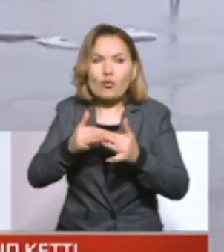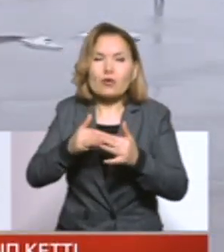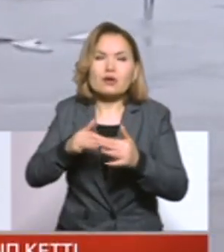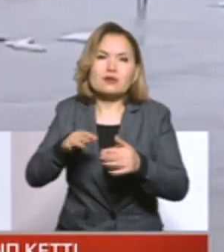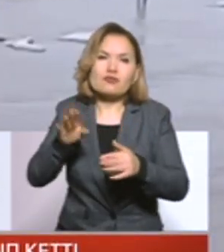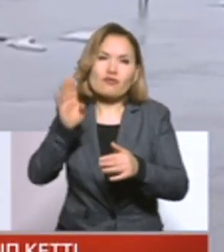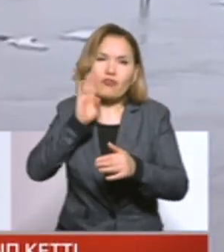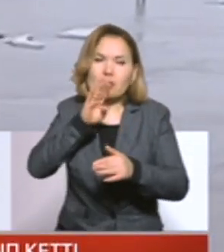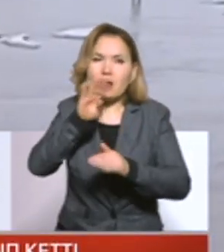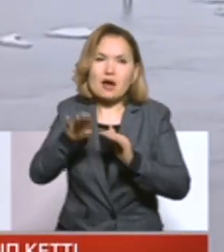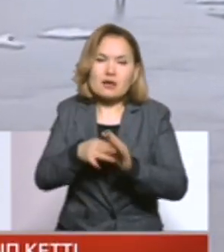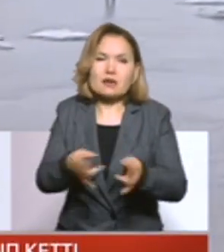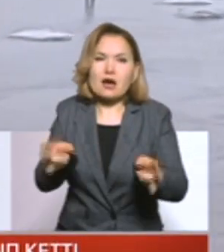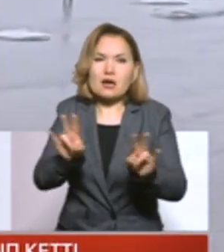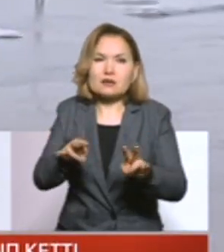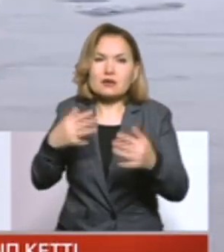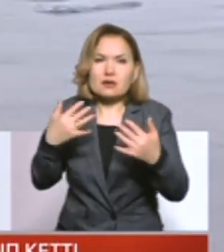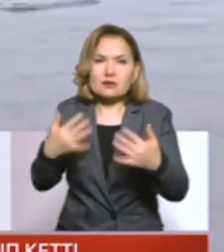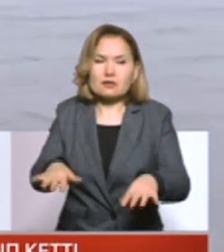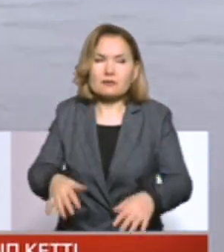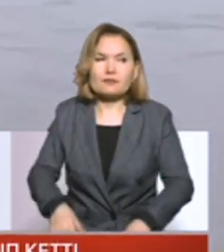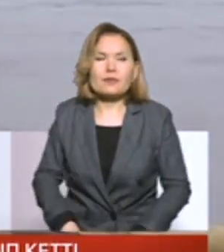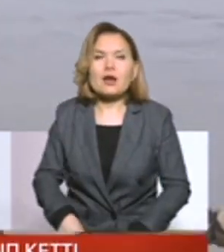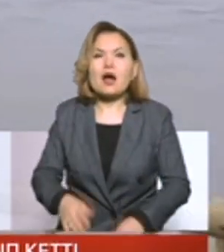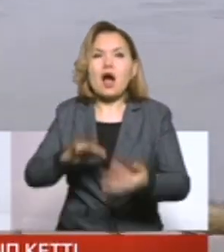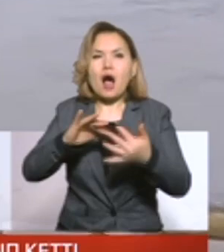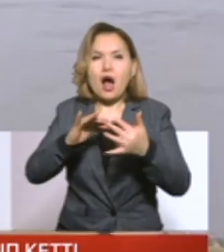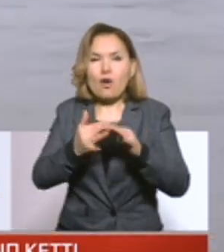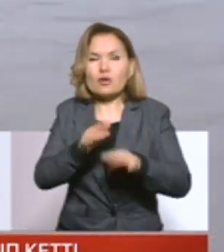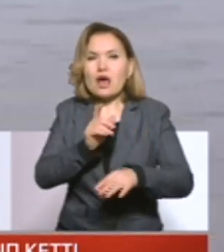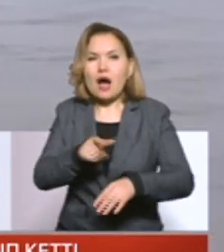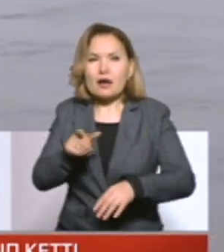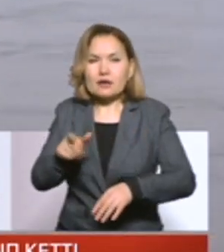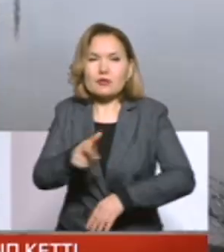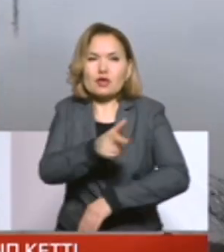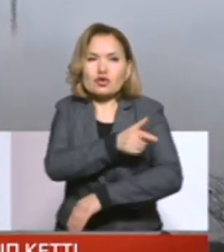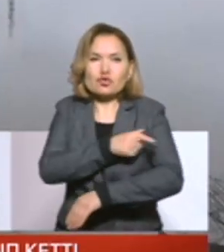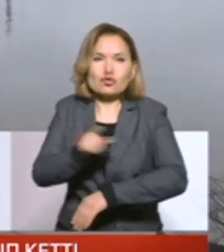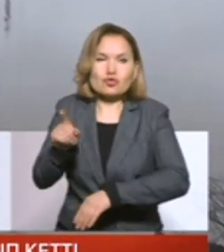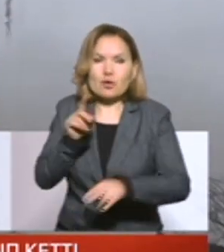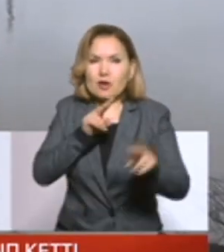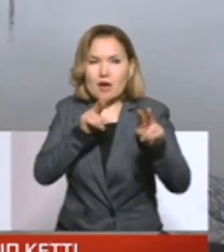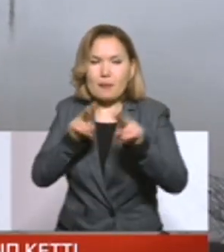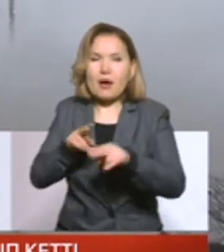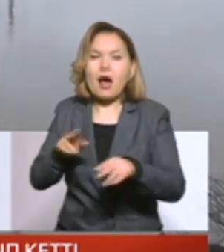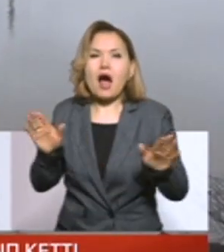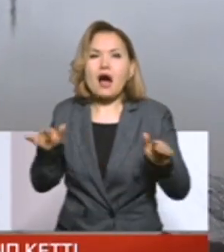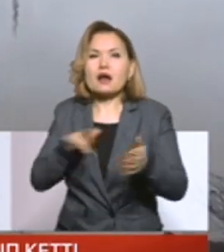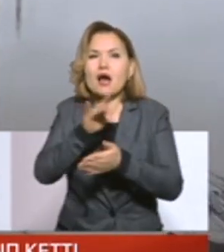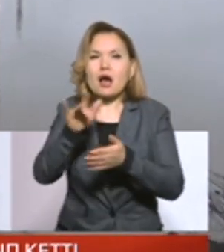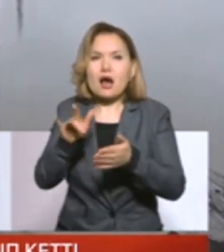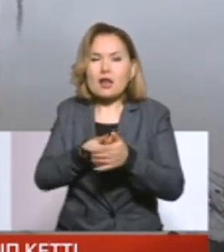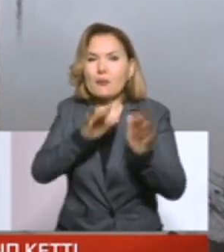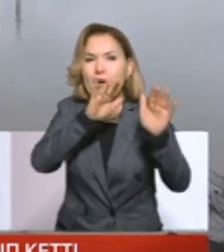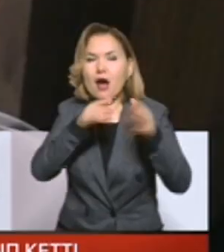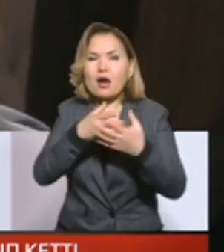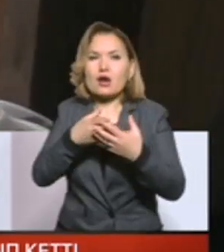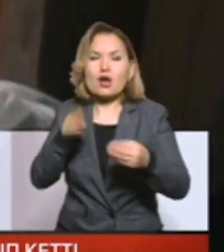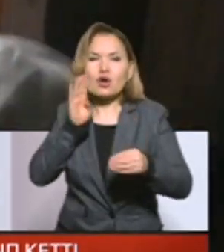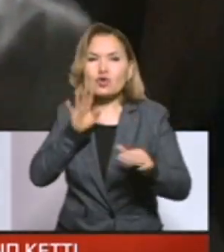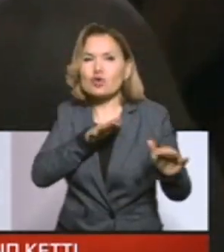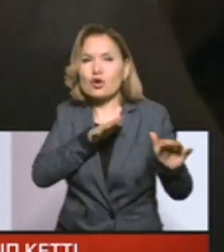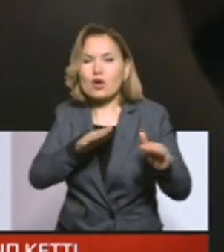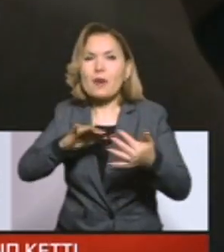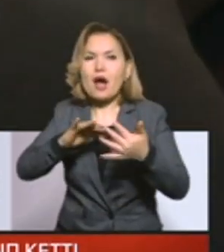Ауылдың азаматтары түнгі кезекшілікте болды, су кіргізбей үйлеріне алып қалдық. Арқалық қаласында да қар суы жер үйлердің ауласына